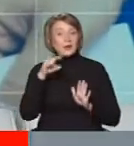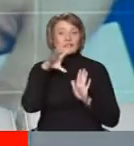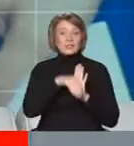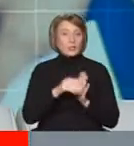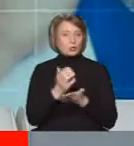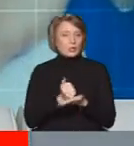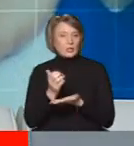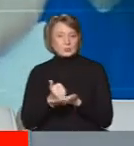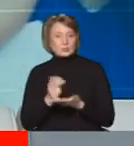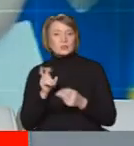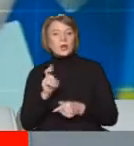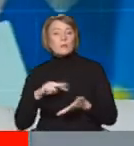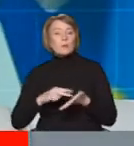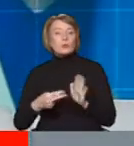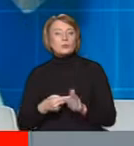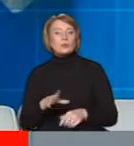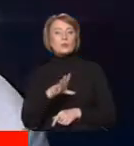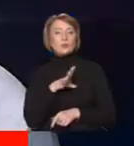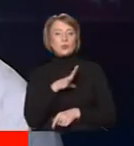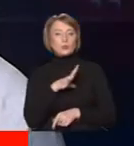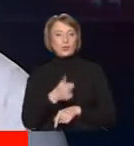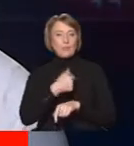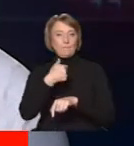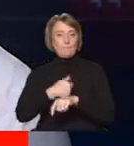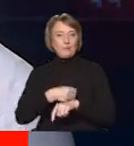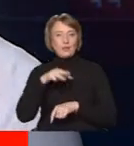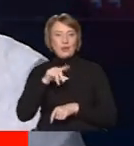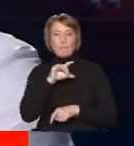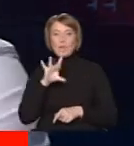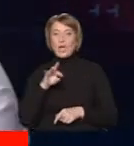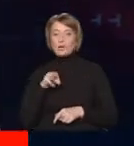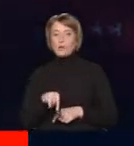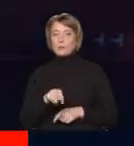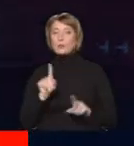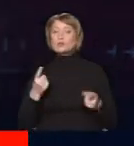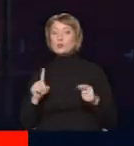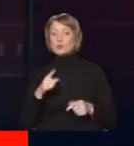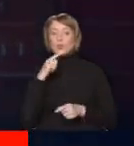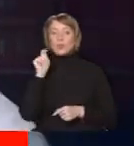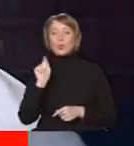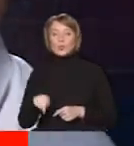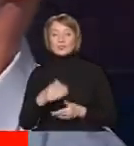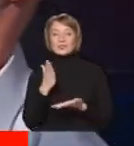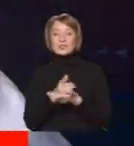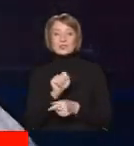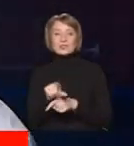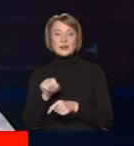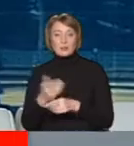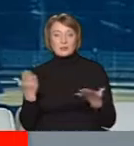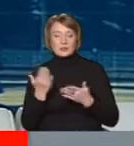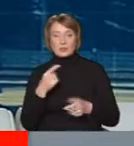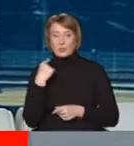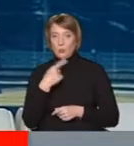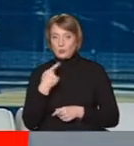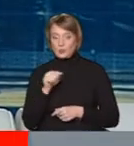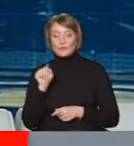ресурсом чиїмось, як ви плануєте стати мером? Розуміло. Чому? Задаю це питання. Тому що українців є дуже стійкий запит на нові обличчя,